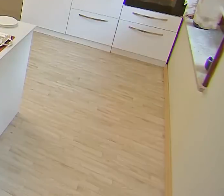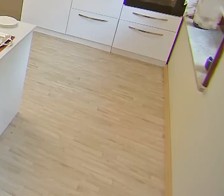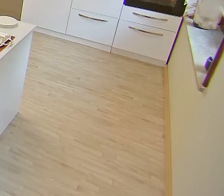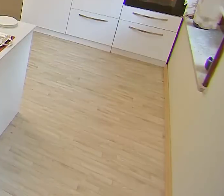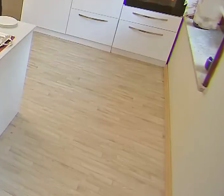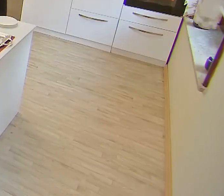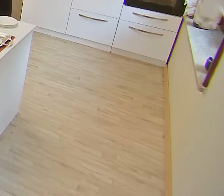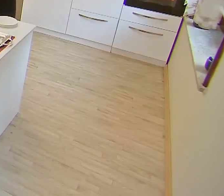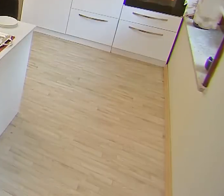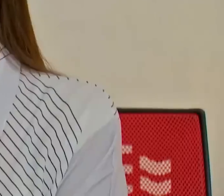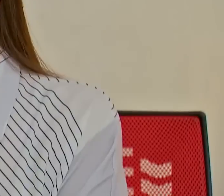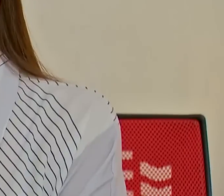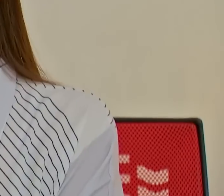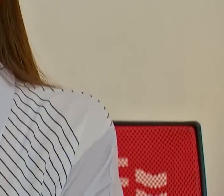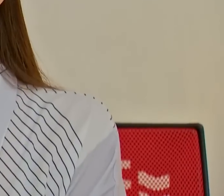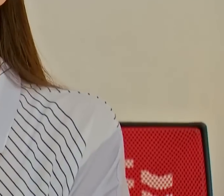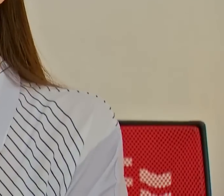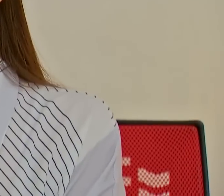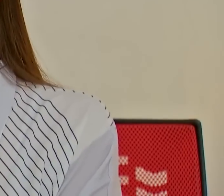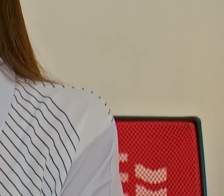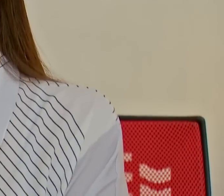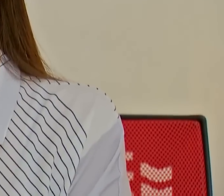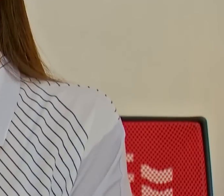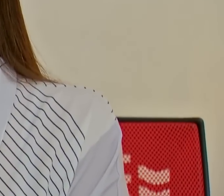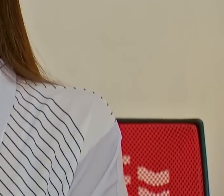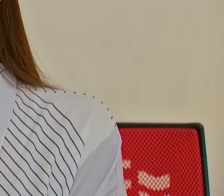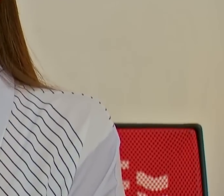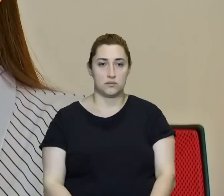Tabii. Hüseyin gitti. Leyla bilgisayarda çalışıyor.